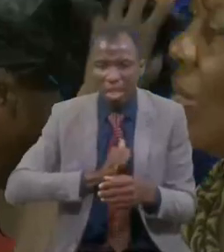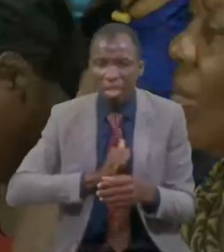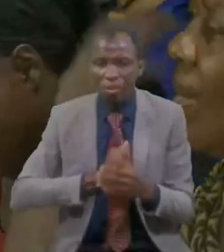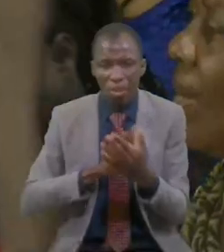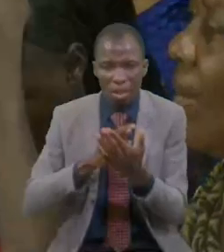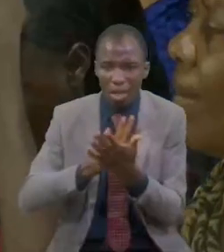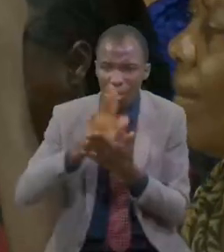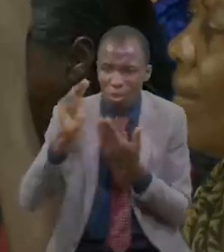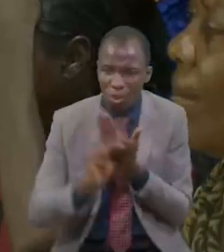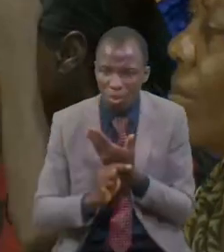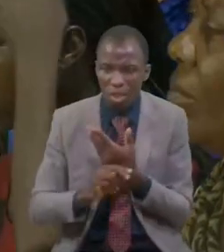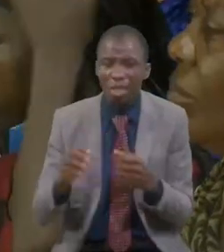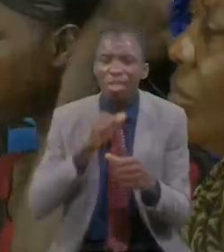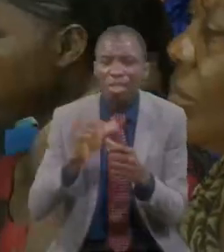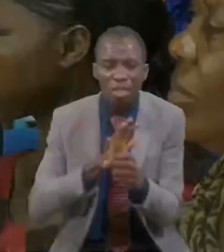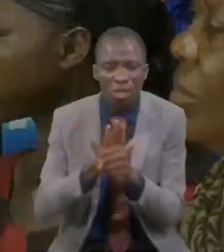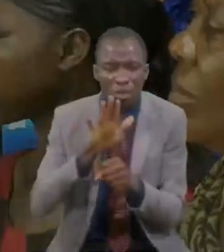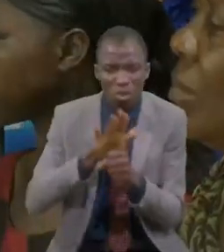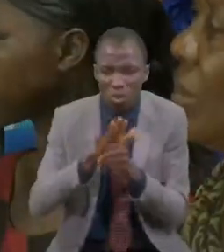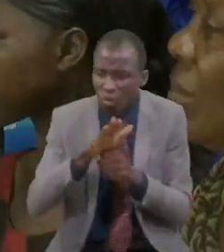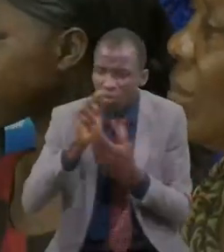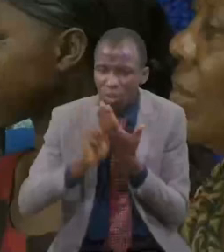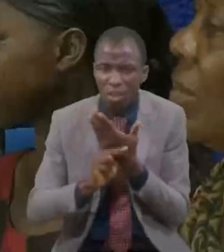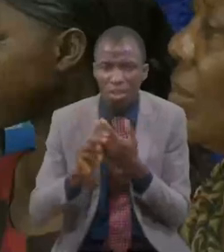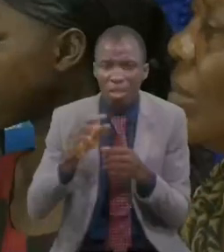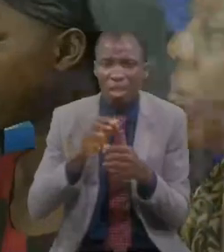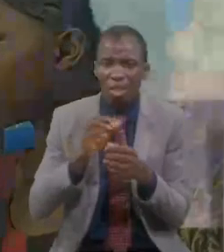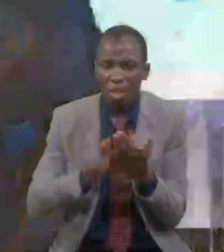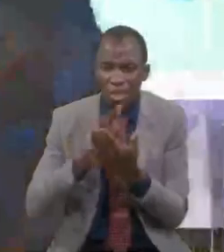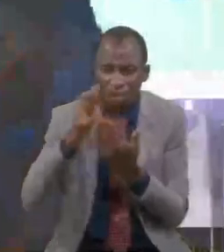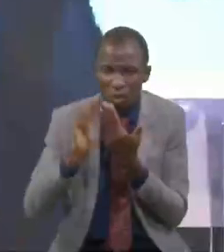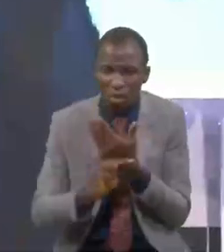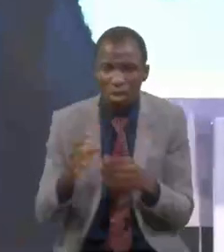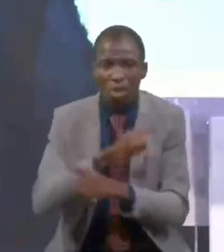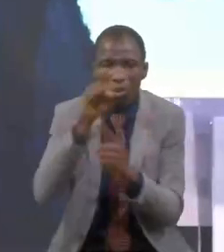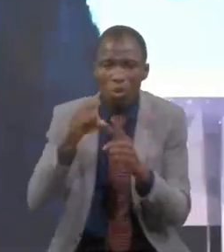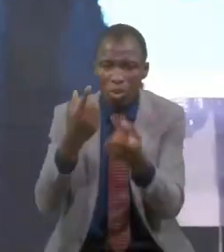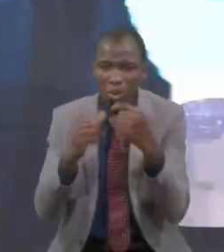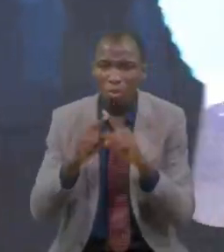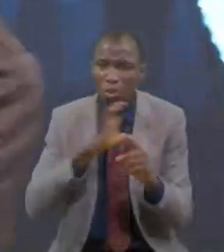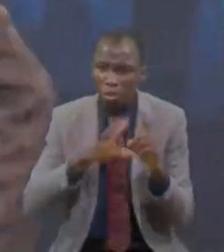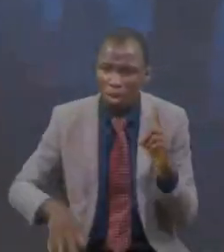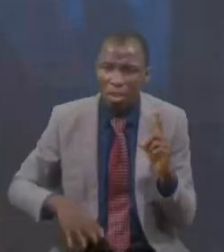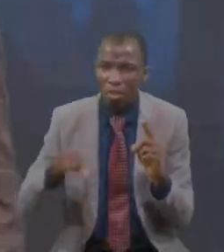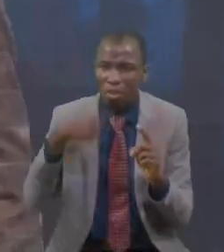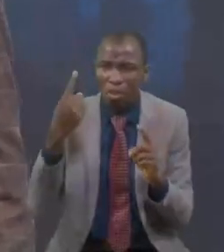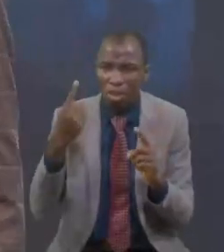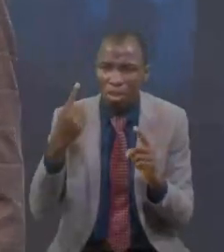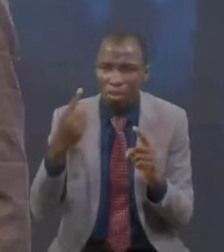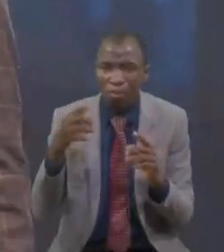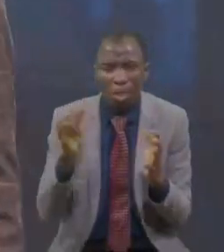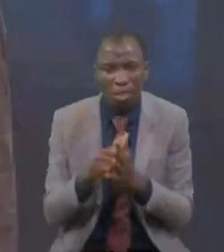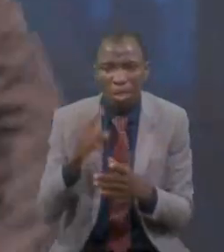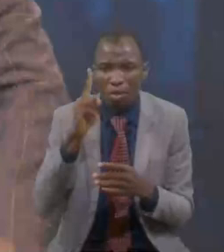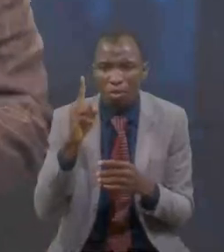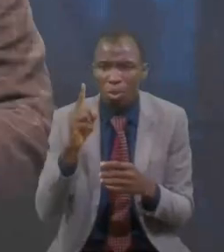souillé la justice insuffisante c'est lorsque vous venez à Christ et vous dites que ceci